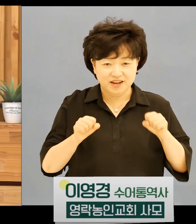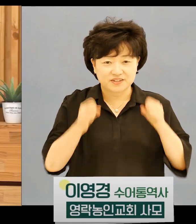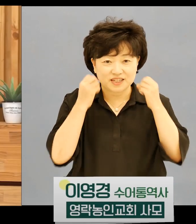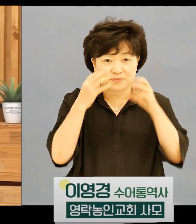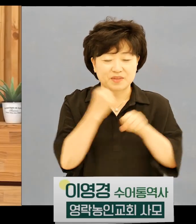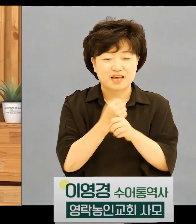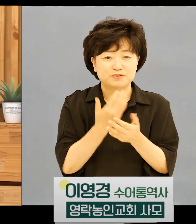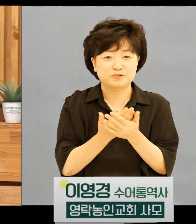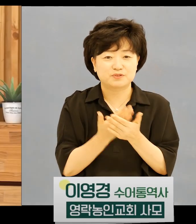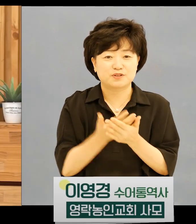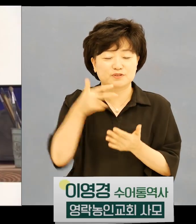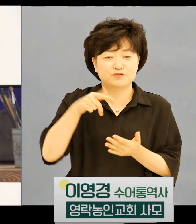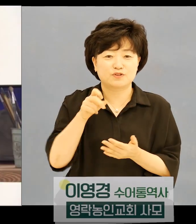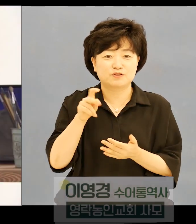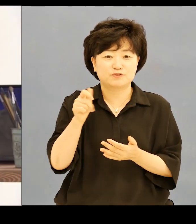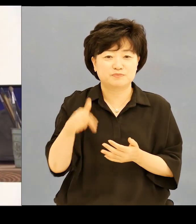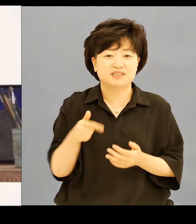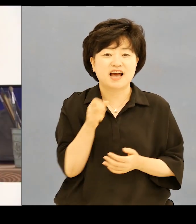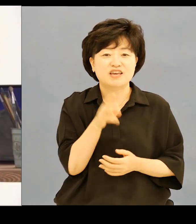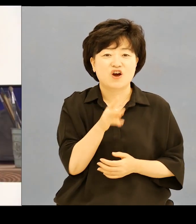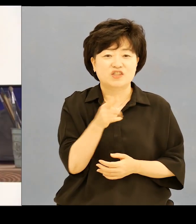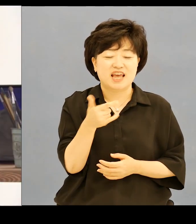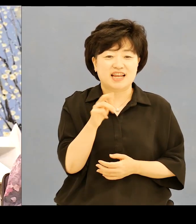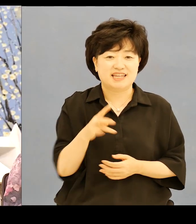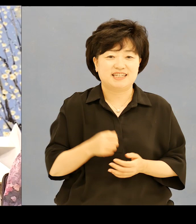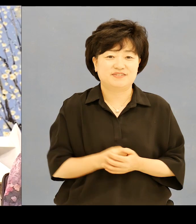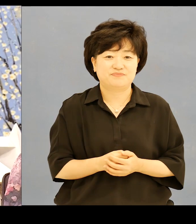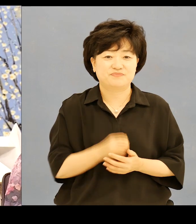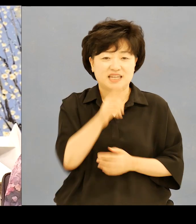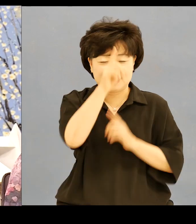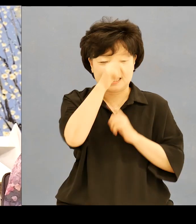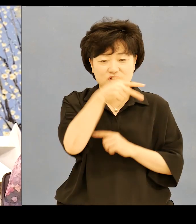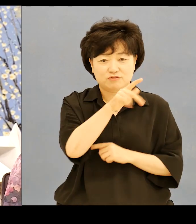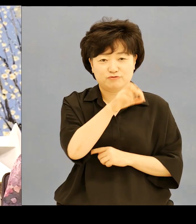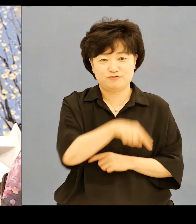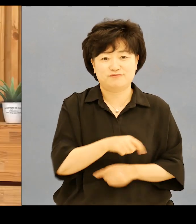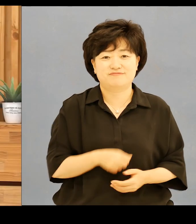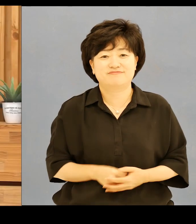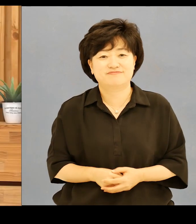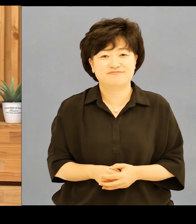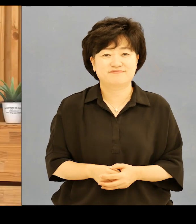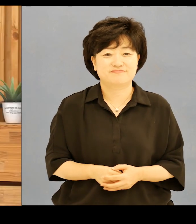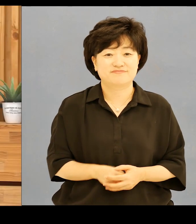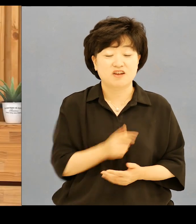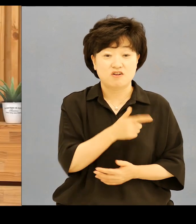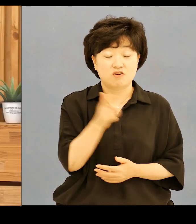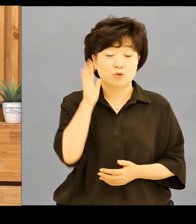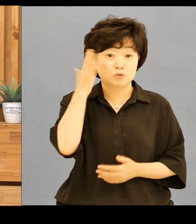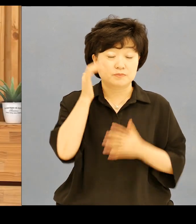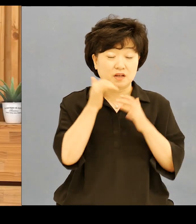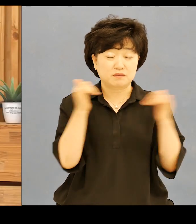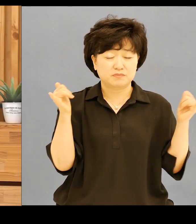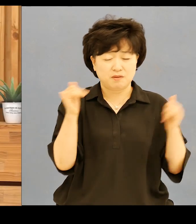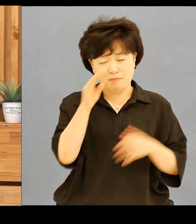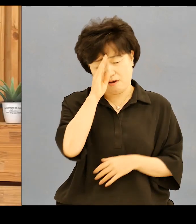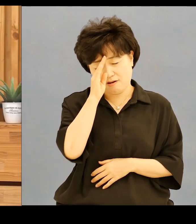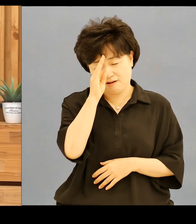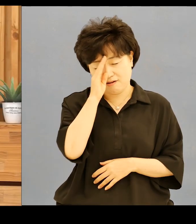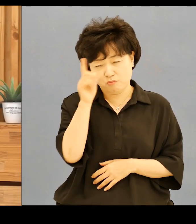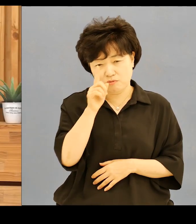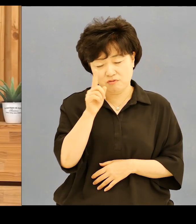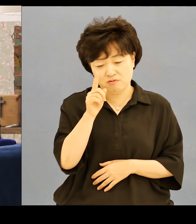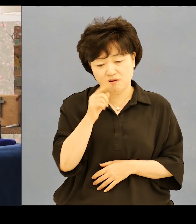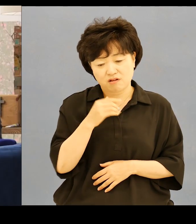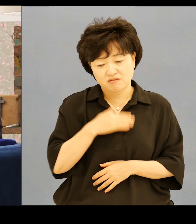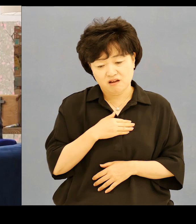안녕하세요. 새롭게 하소서 주영훈입니다. 안녕하세요. 연희엘입니다. 안녕하세요. 이정수입니다. 많은 현대인들이 시달리고 있는 고질병 중에 하나가 이